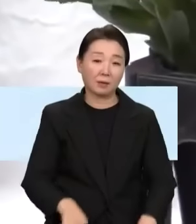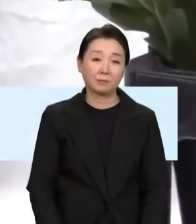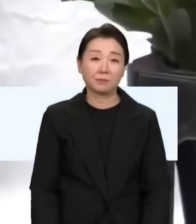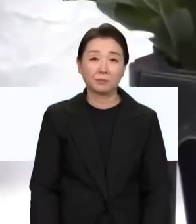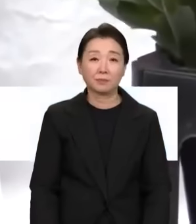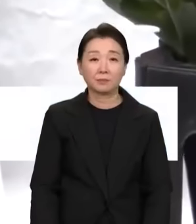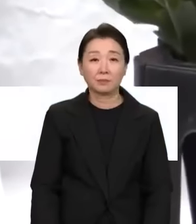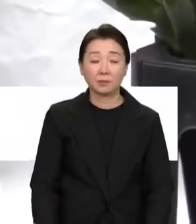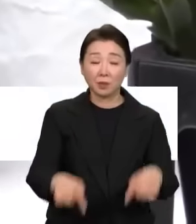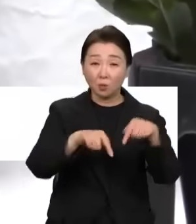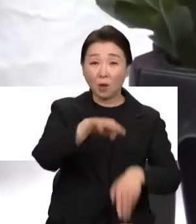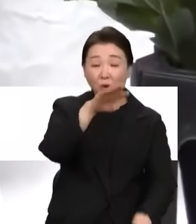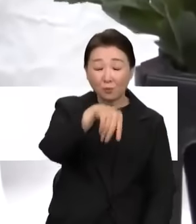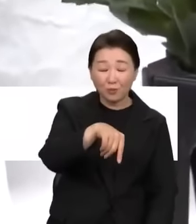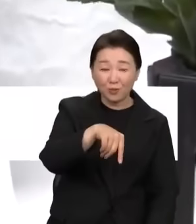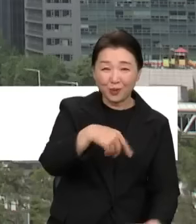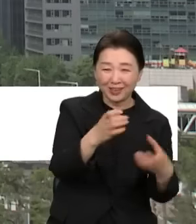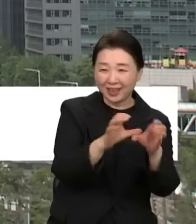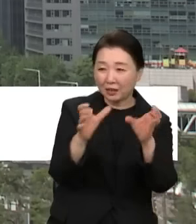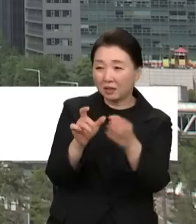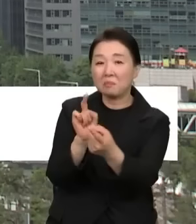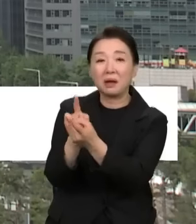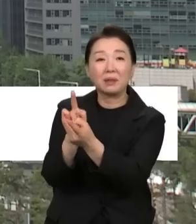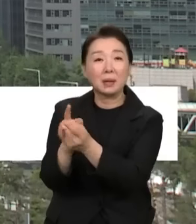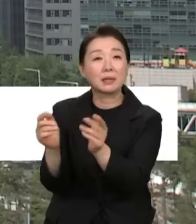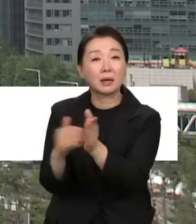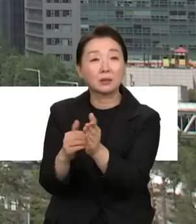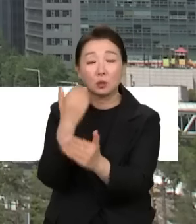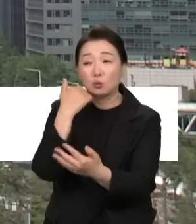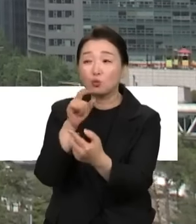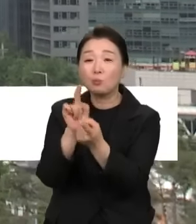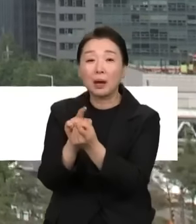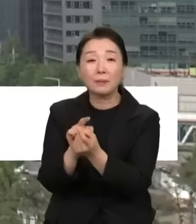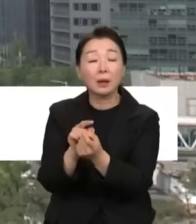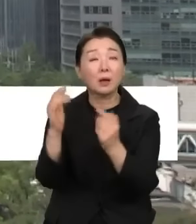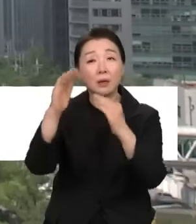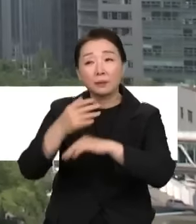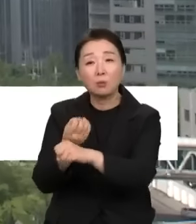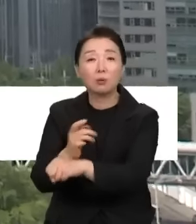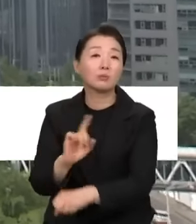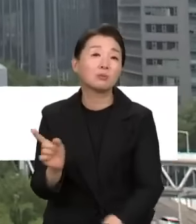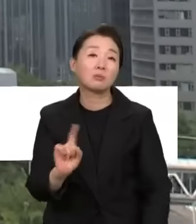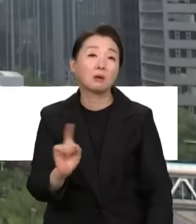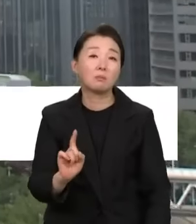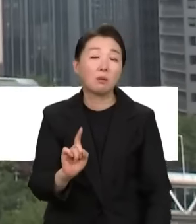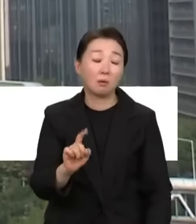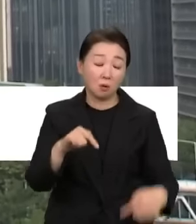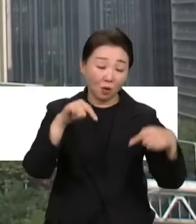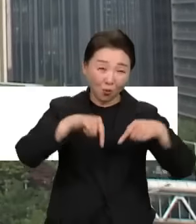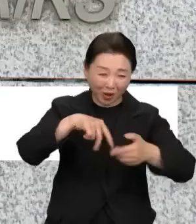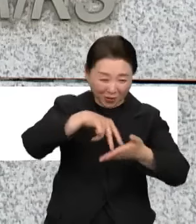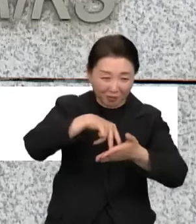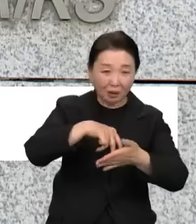간 접촉의 형식이었다고 설명했는데 누구를 만나 어떤 내용을 전달했는지는 외교적 사안이라며 공개하지